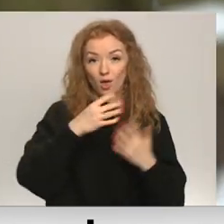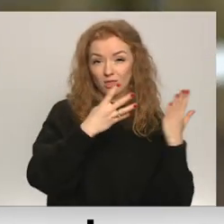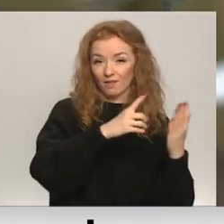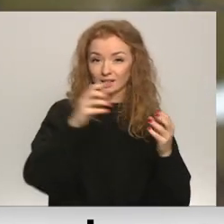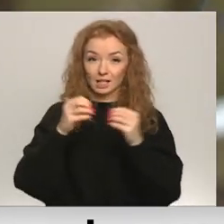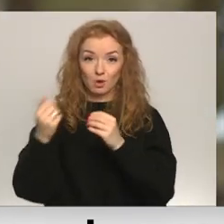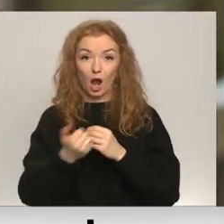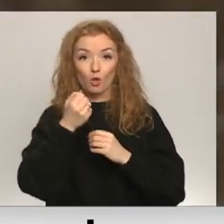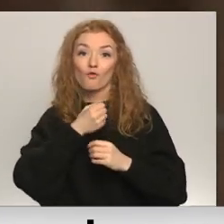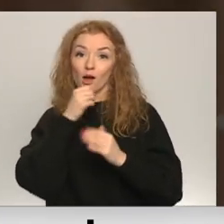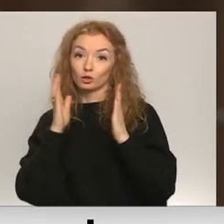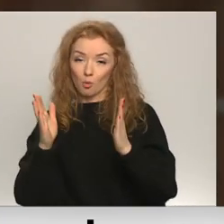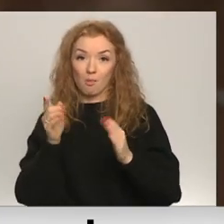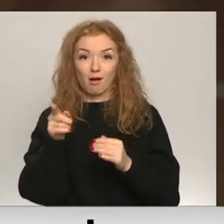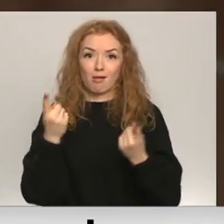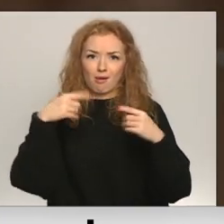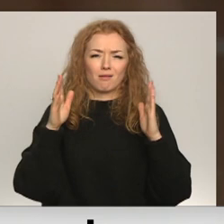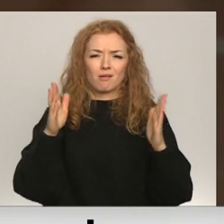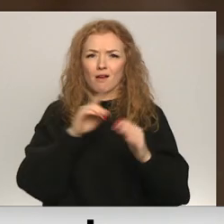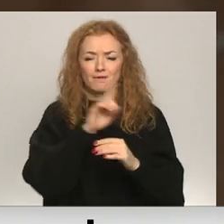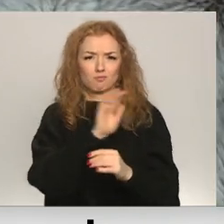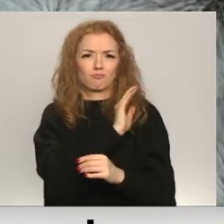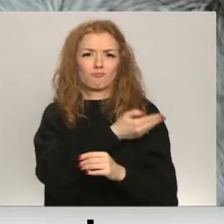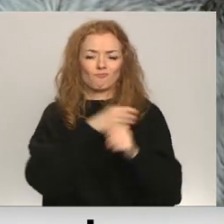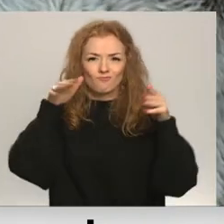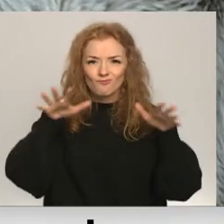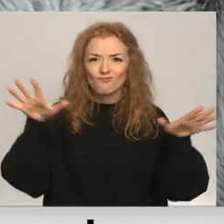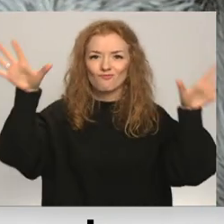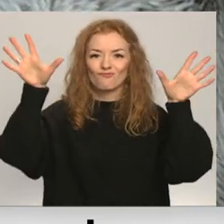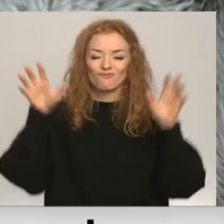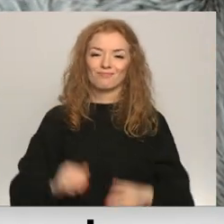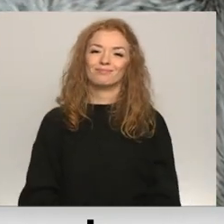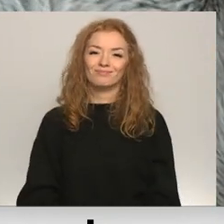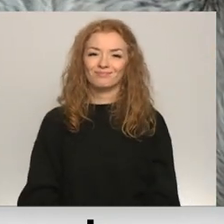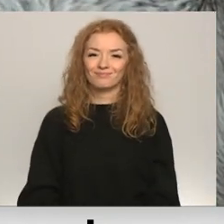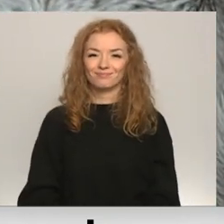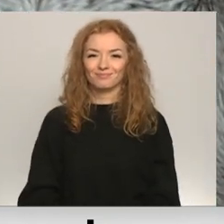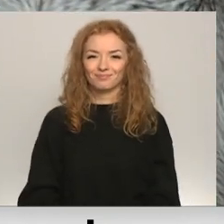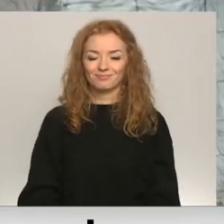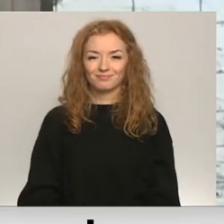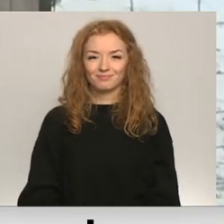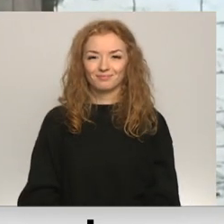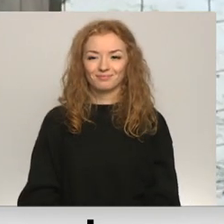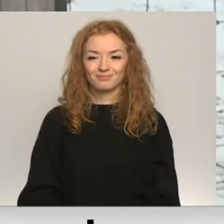10 gadu vecumā šie dzīvnieki sasniedz spēku. Pilnbriedu.